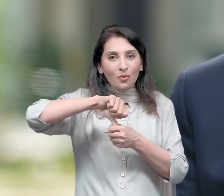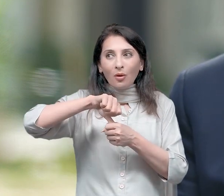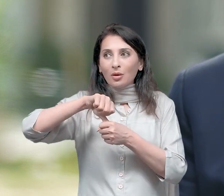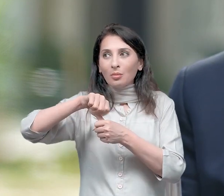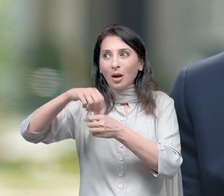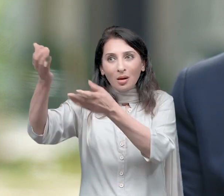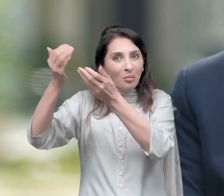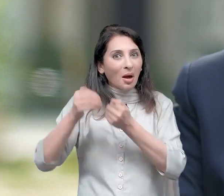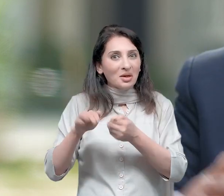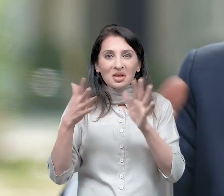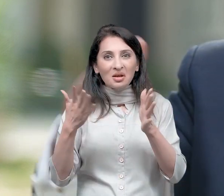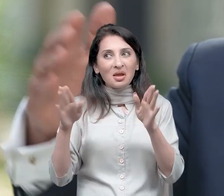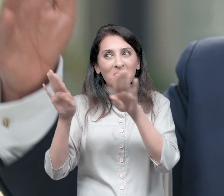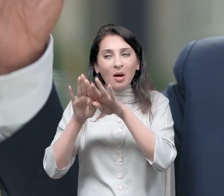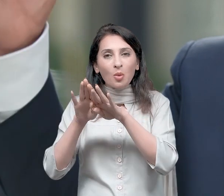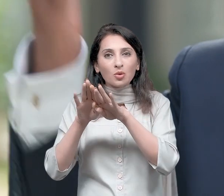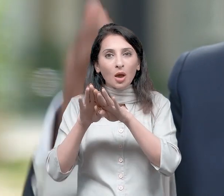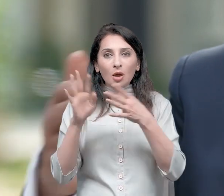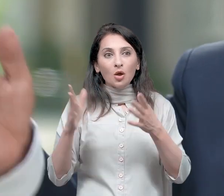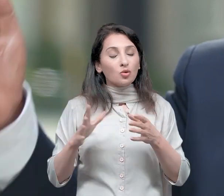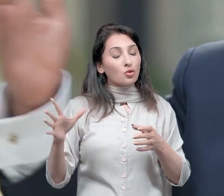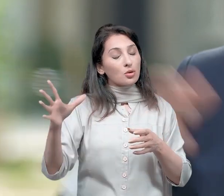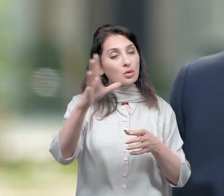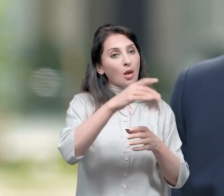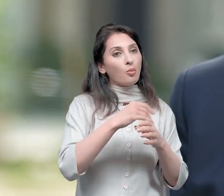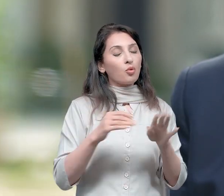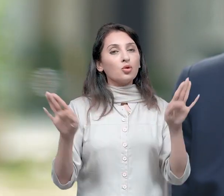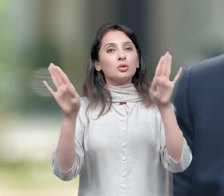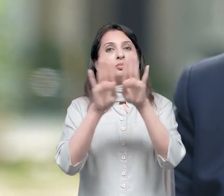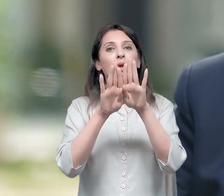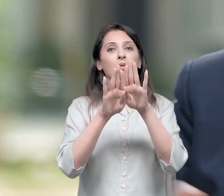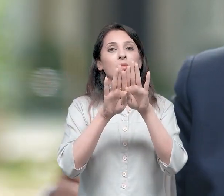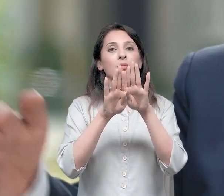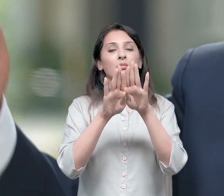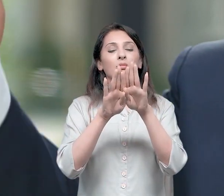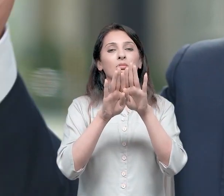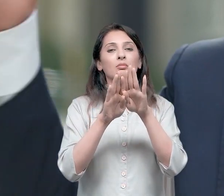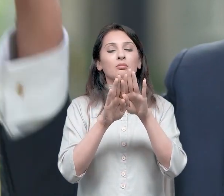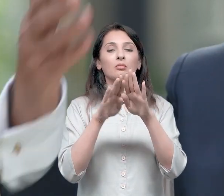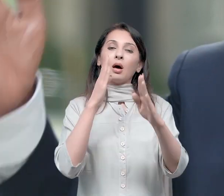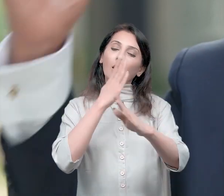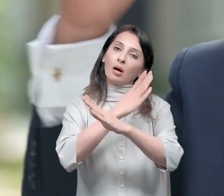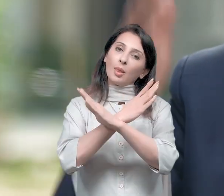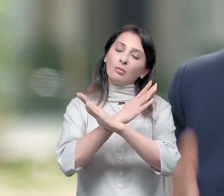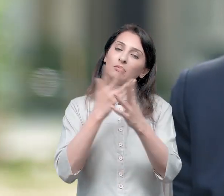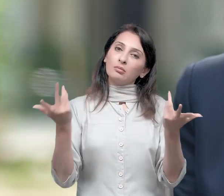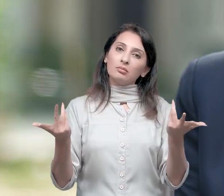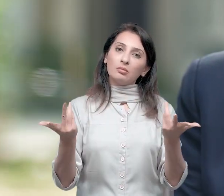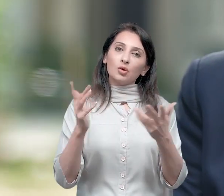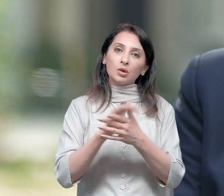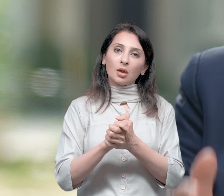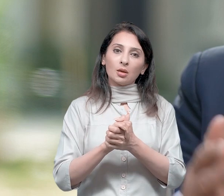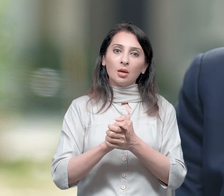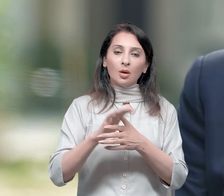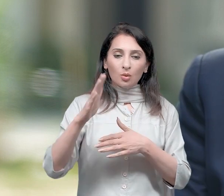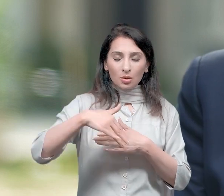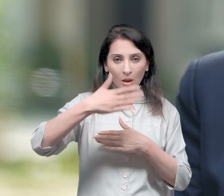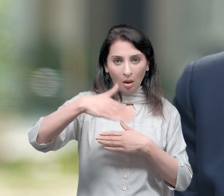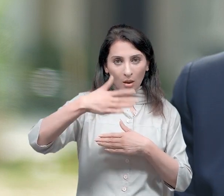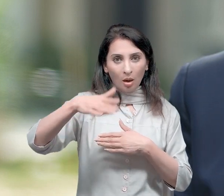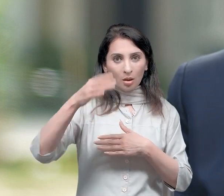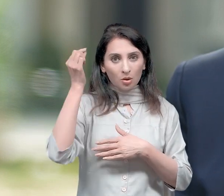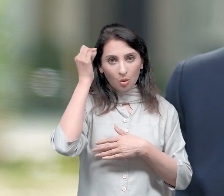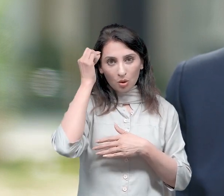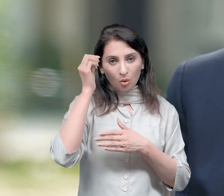ہو جائے گی، اور اس کے بعد دیر آر سو مینی کانسیکوینسز کہ اس سے آگے آپ سوچتے جائیے اینڈ دیر از نو اینڈ ٹو اٹ کہ کیا ہو